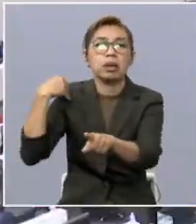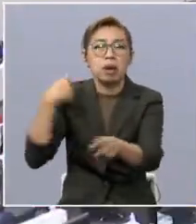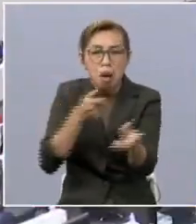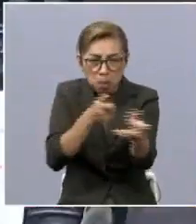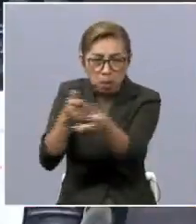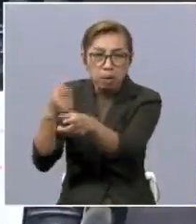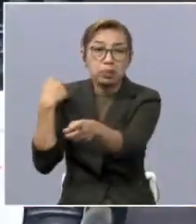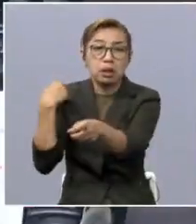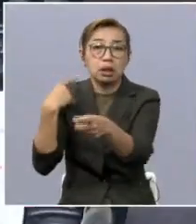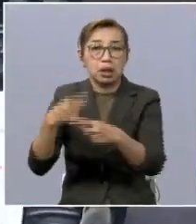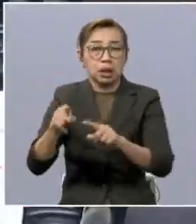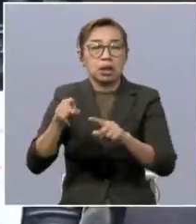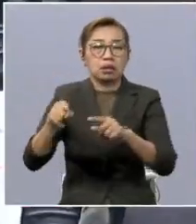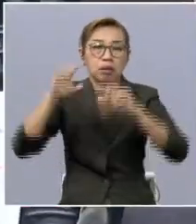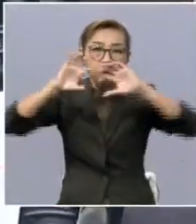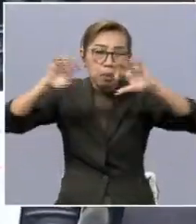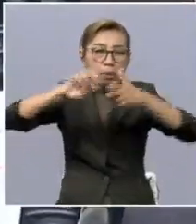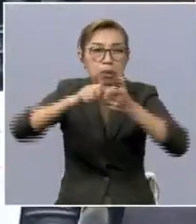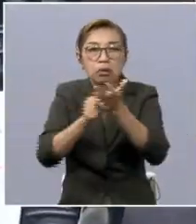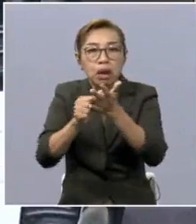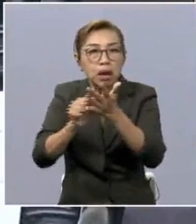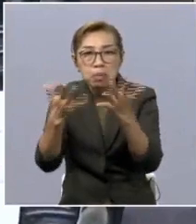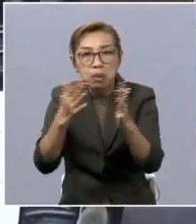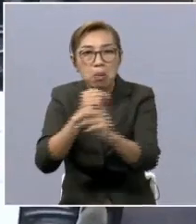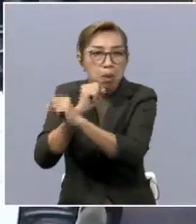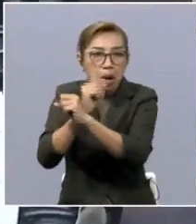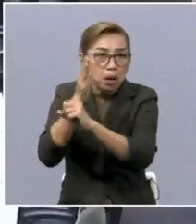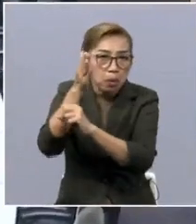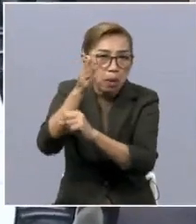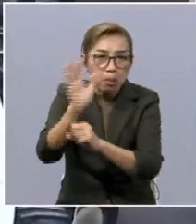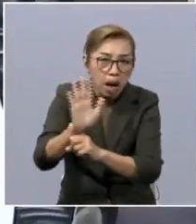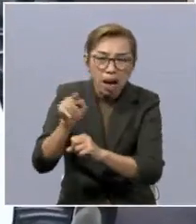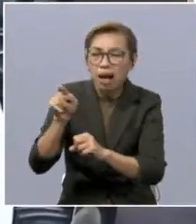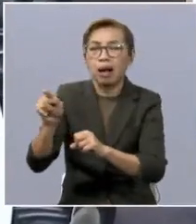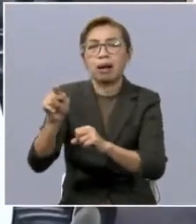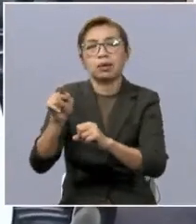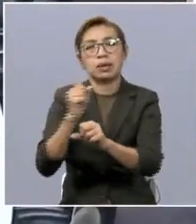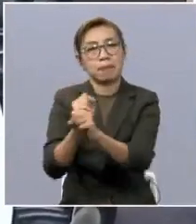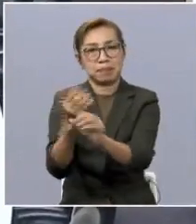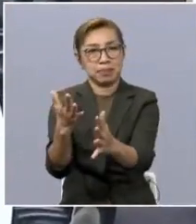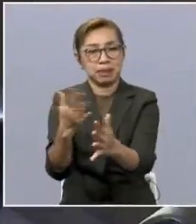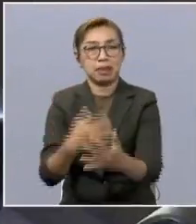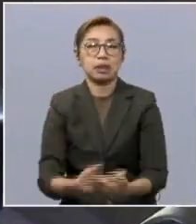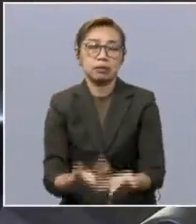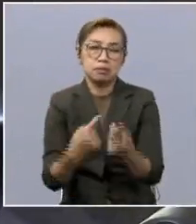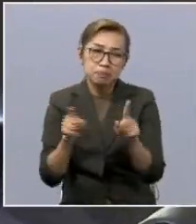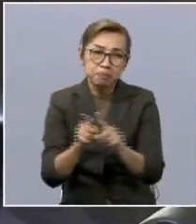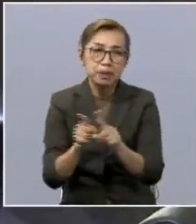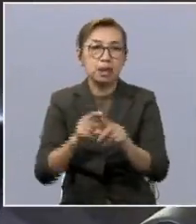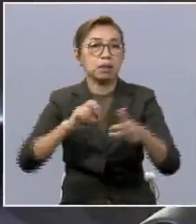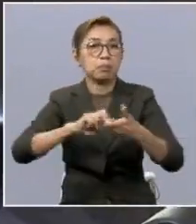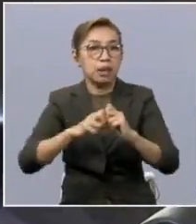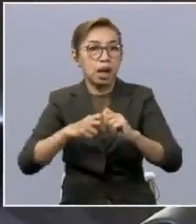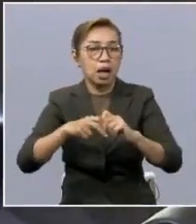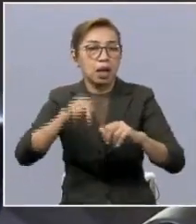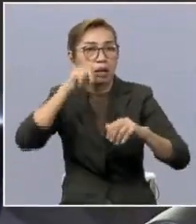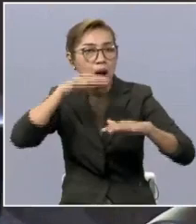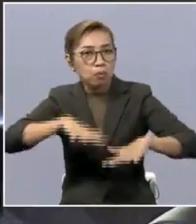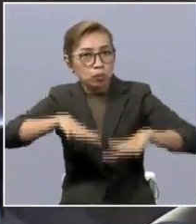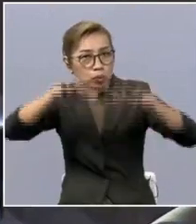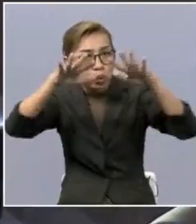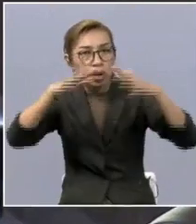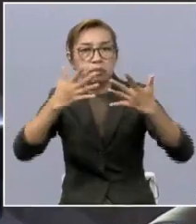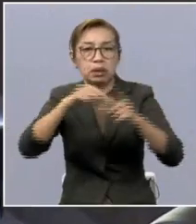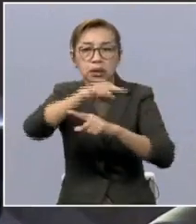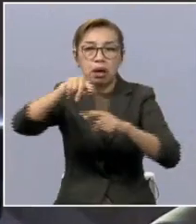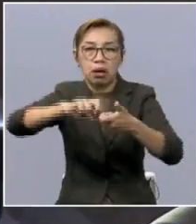ฐบาลกลับมิได้ดำเนินการใดๆเพื่อป้องกันเหตุในลักษณะดังกล่าว ช่นเดียวกันกับการป้องกันแก้ปัญหาอุทกภัยก็เป็นไปอย่าง